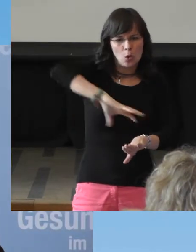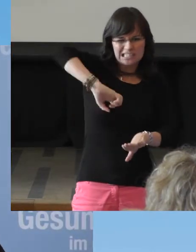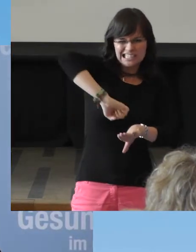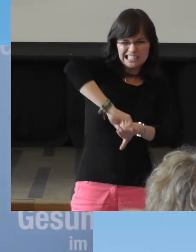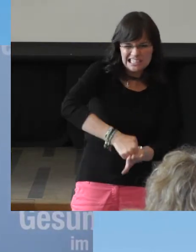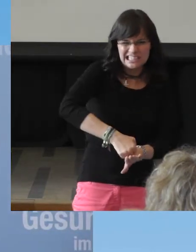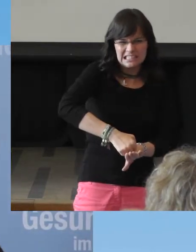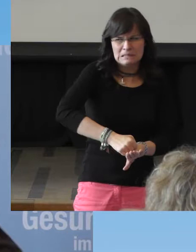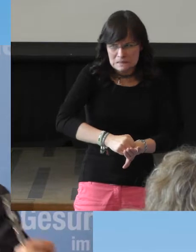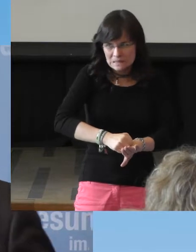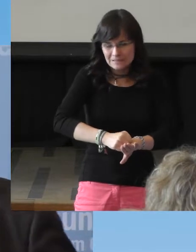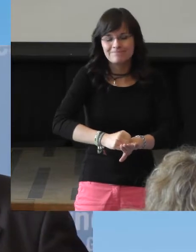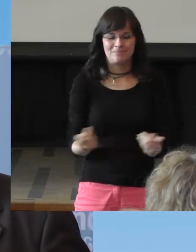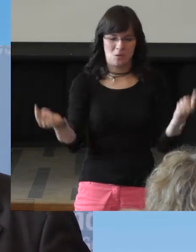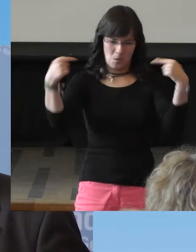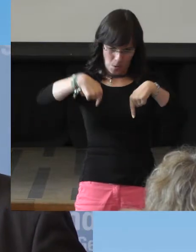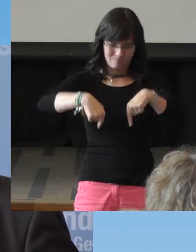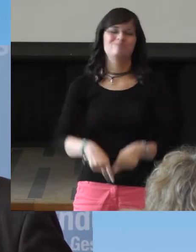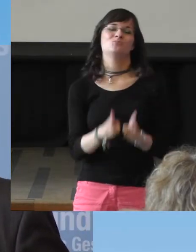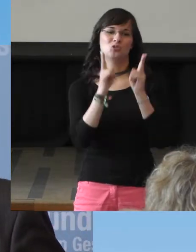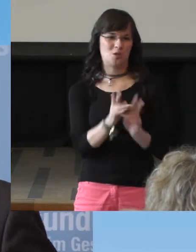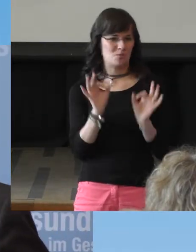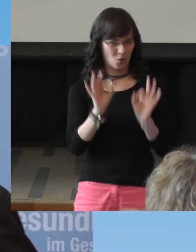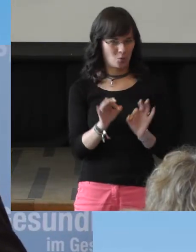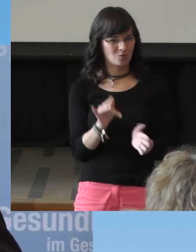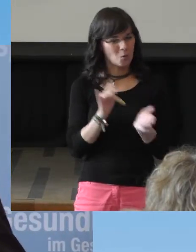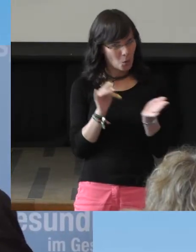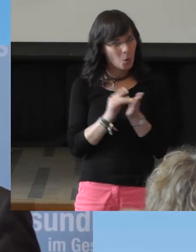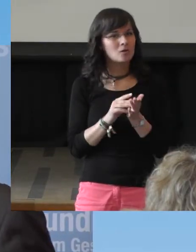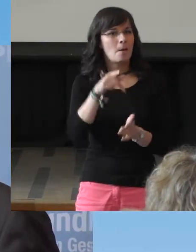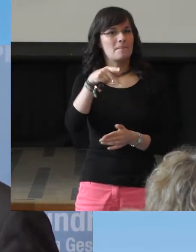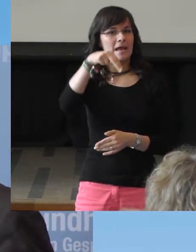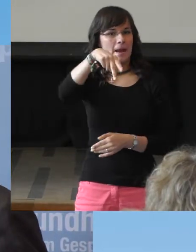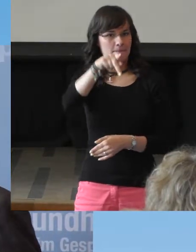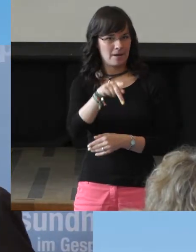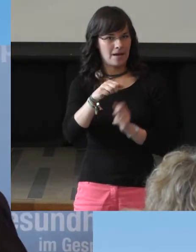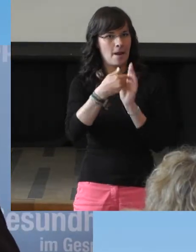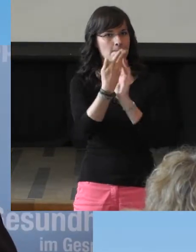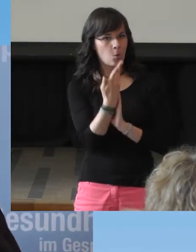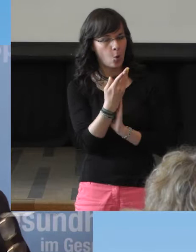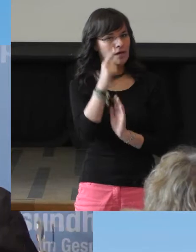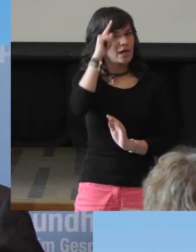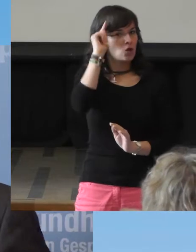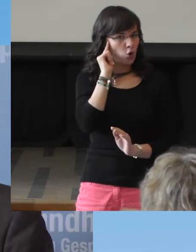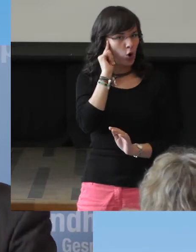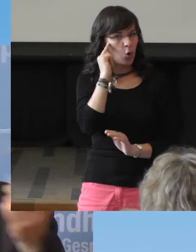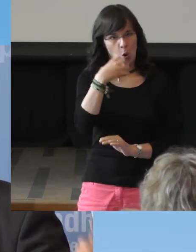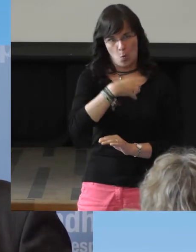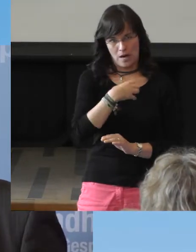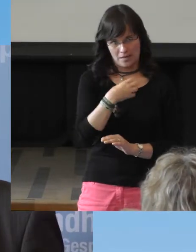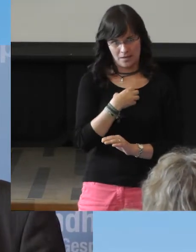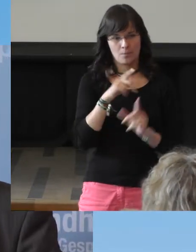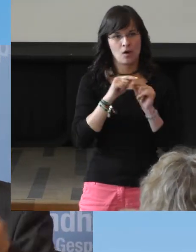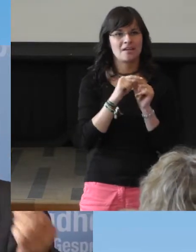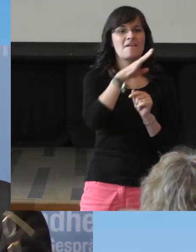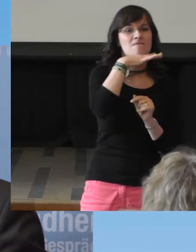Sie richtig hier, denn darum geht es. Polyneuropathie, was heißt das? Poly heißt viel, Neuros der Nerv und Pathos das